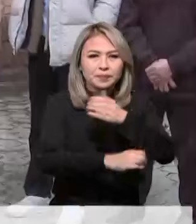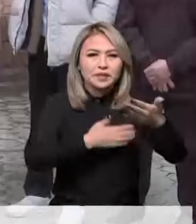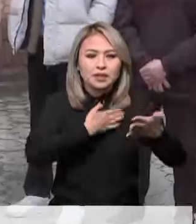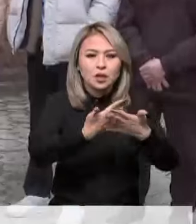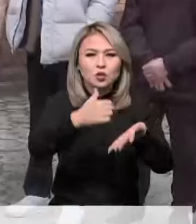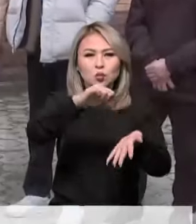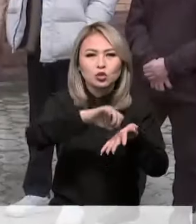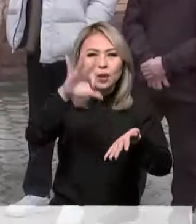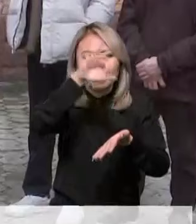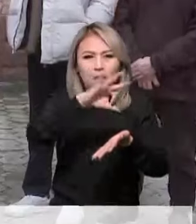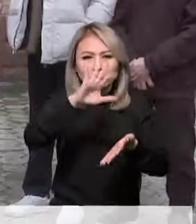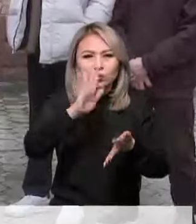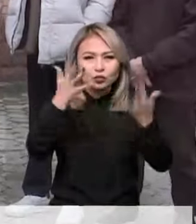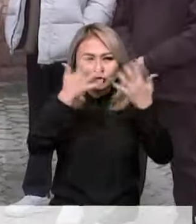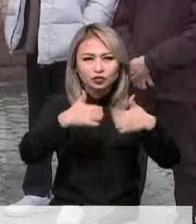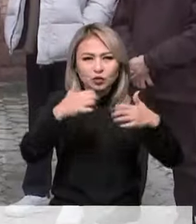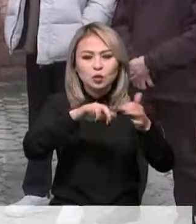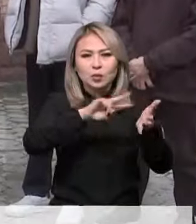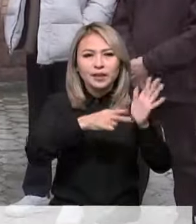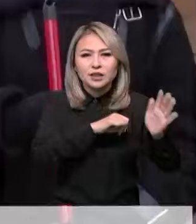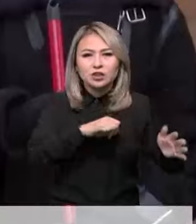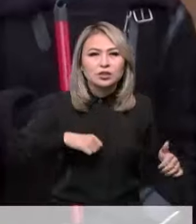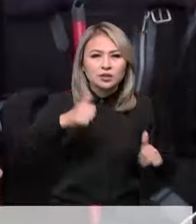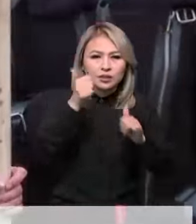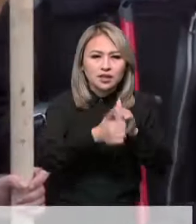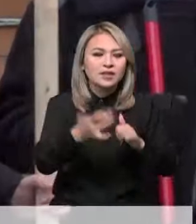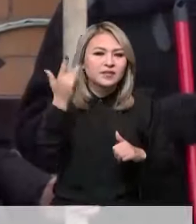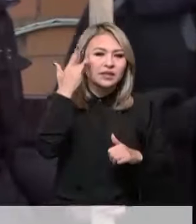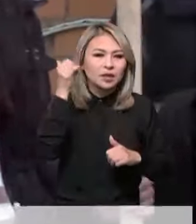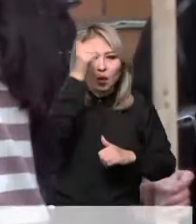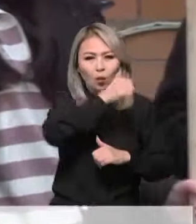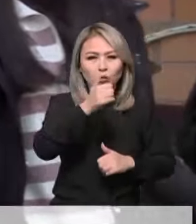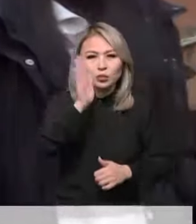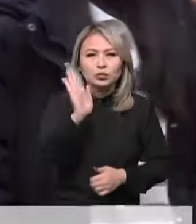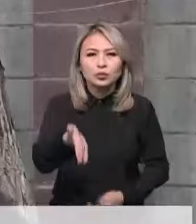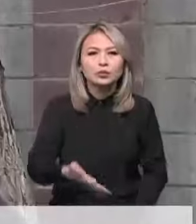іс-шараларға белсенді қатысу бойынша бағаланады. Бұл әлеуметтік жоба енді жыл сайын ұйымдастырылмақ.